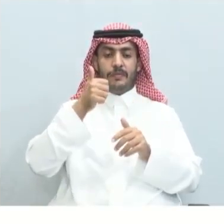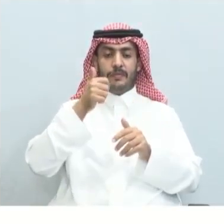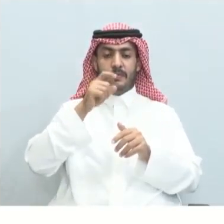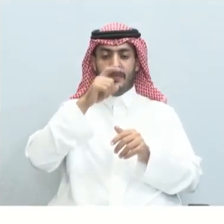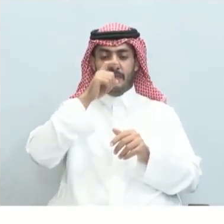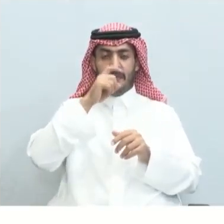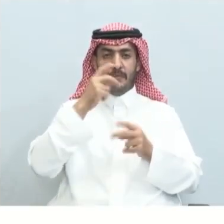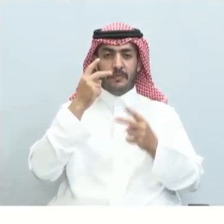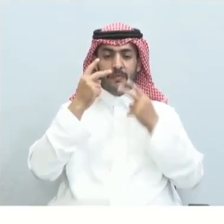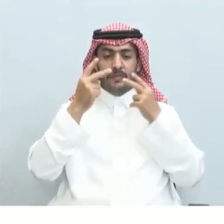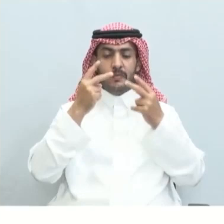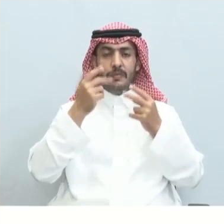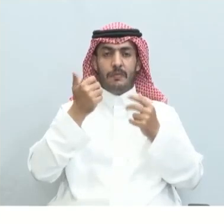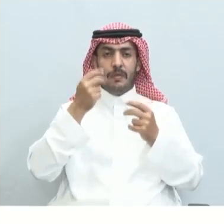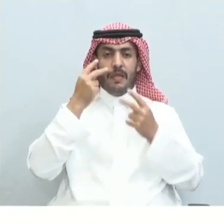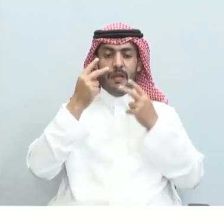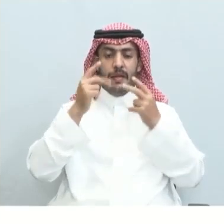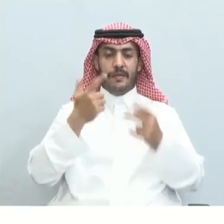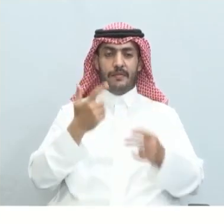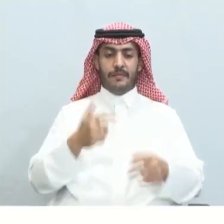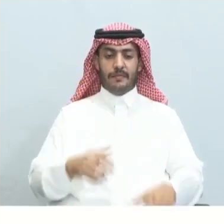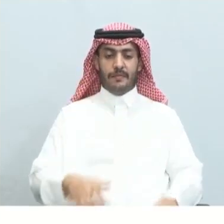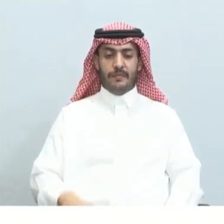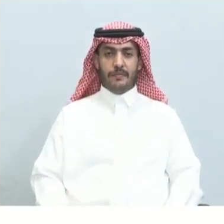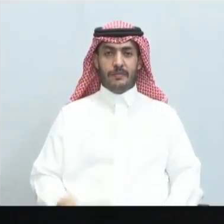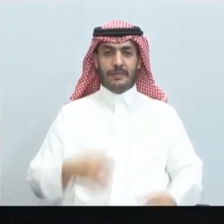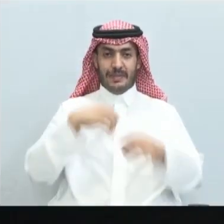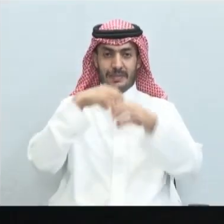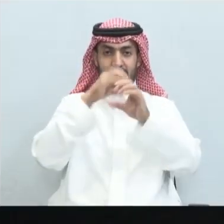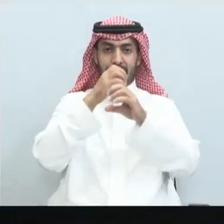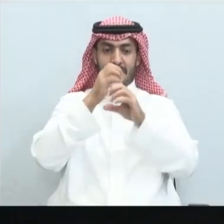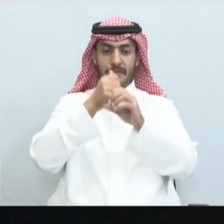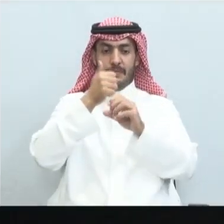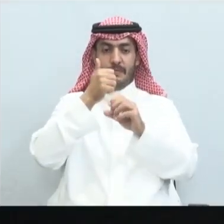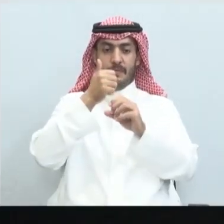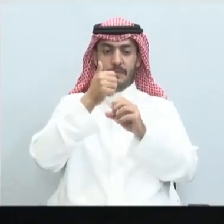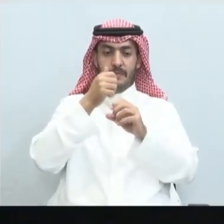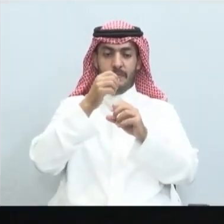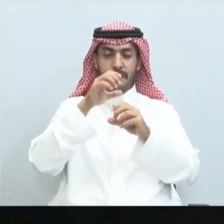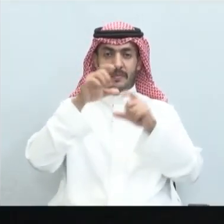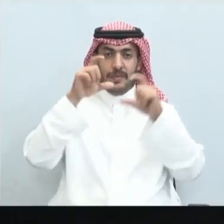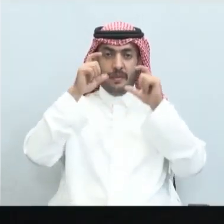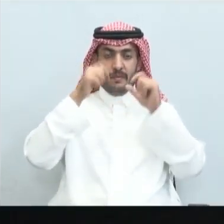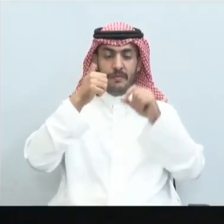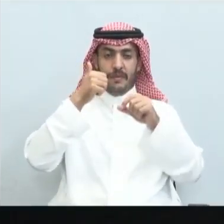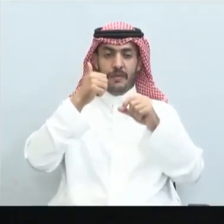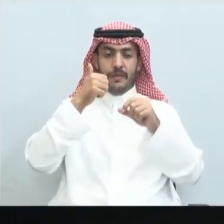الملاحظه كيف نلاحظ في المجهر بالنظاره